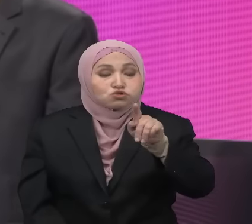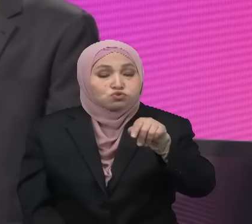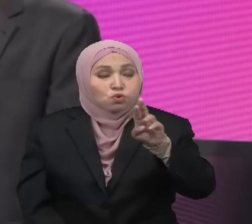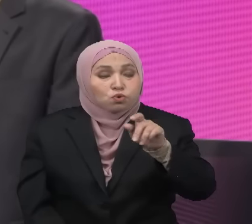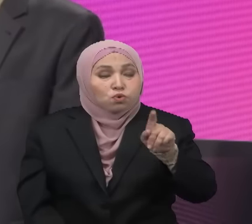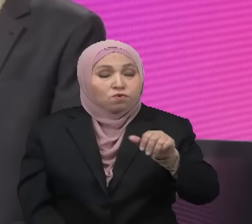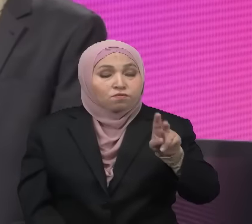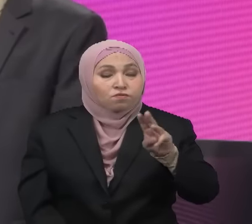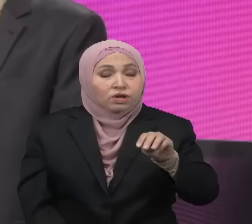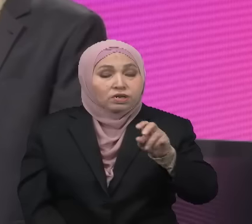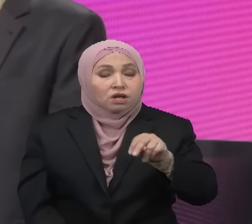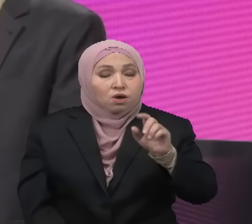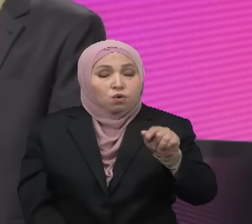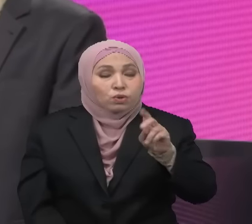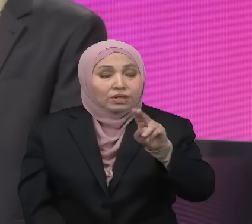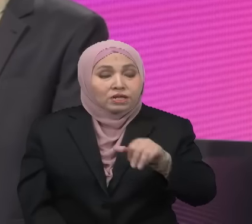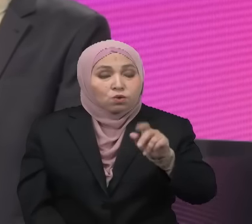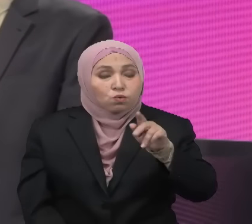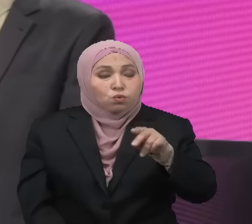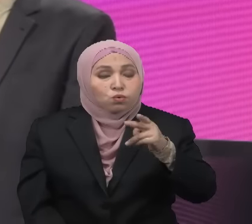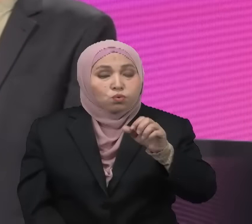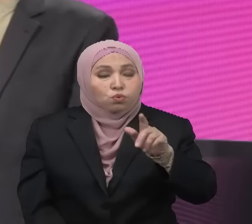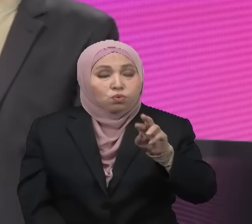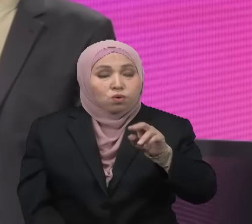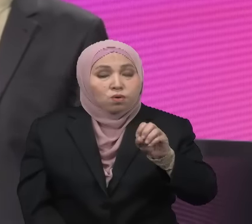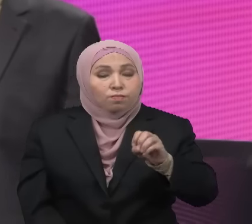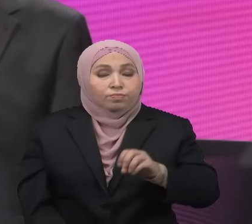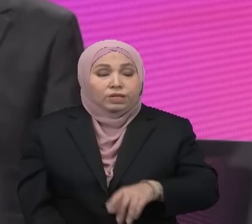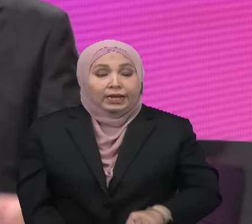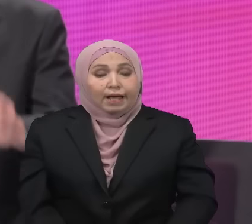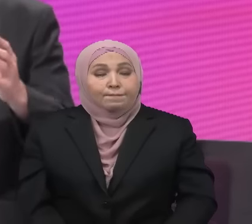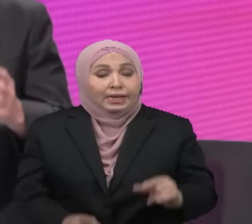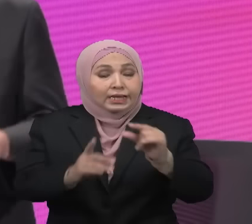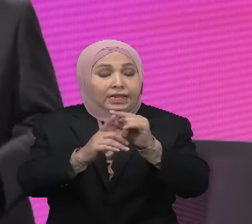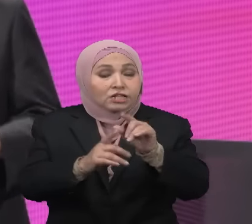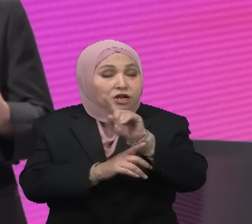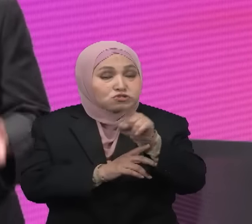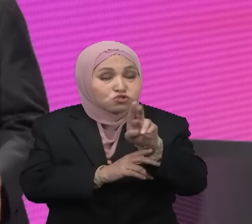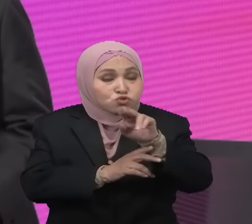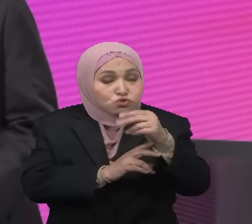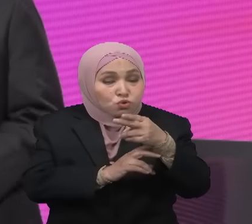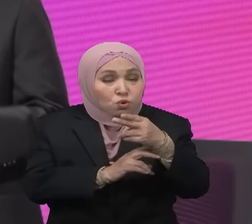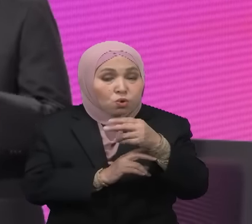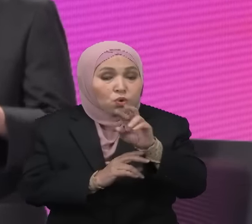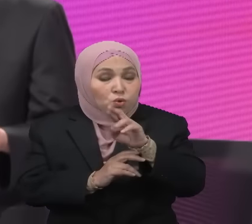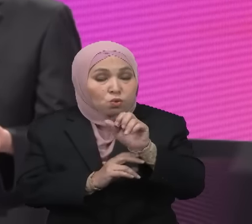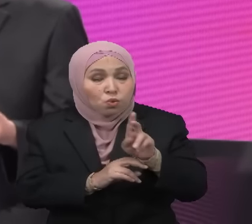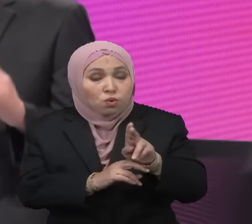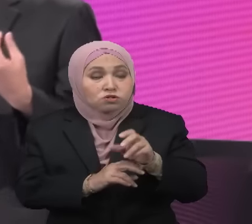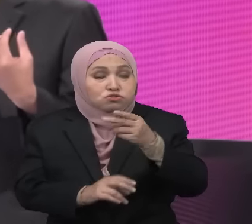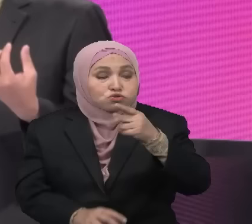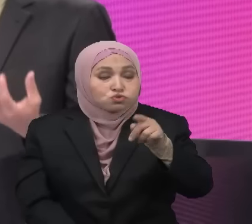زخرف القول غرورا أتأن زخ زخرف